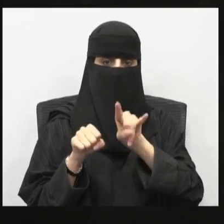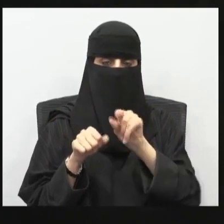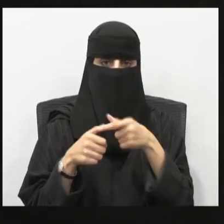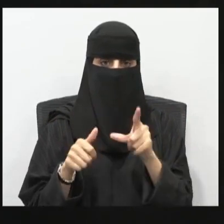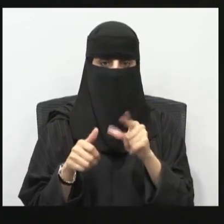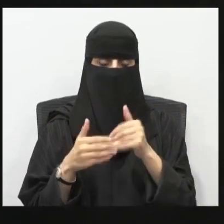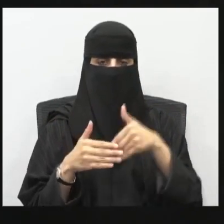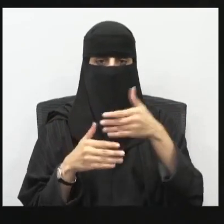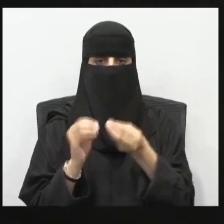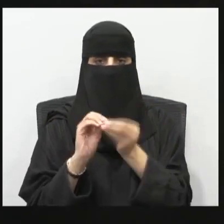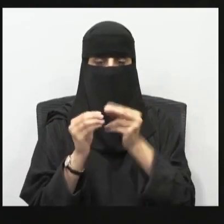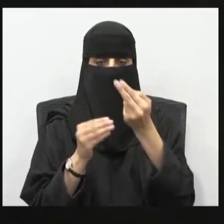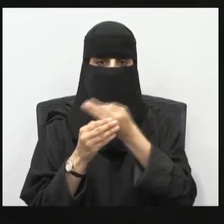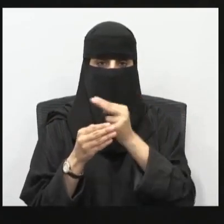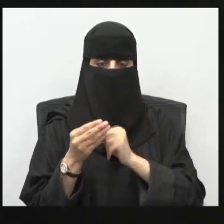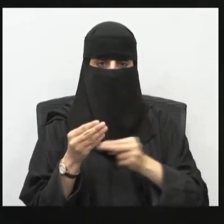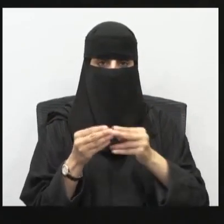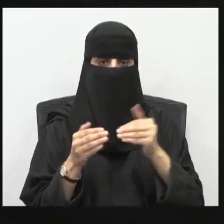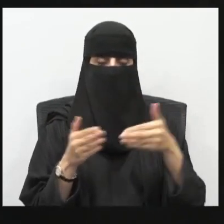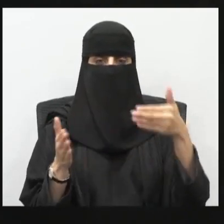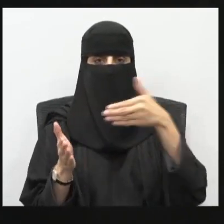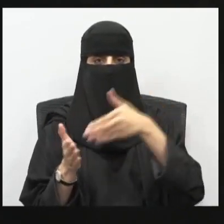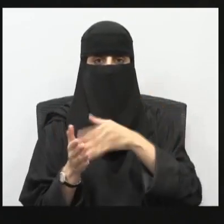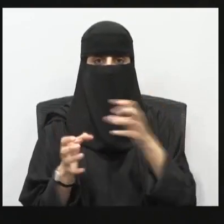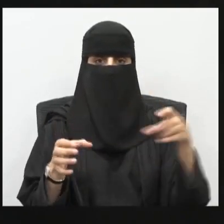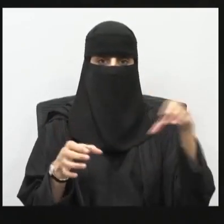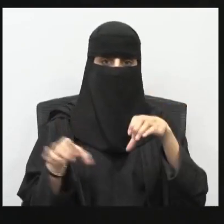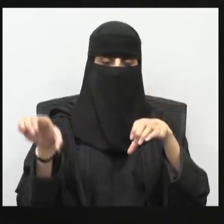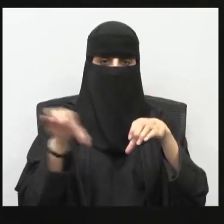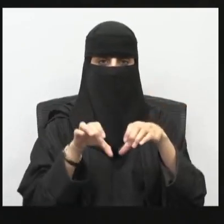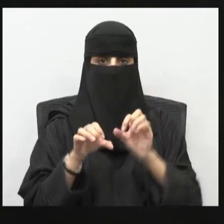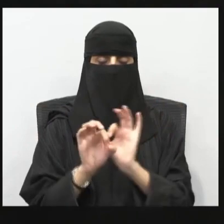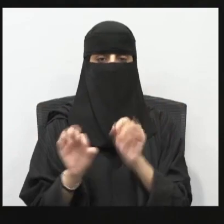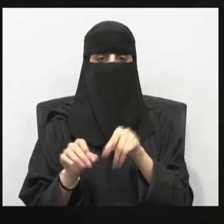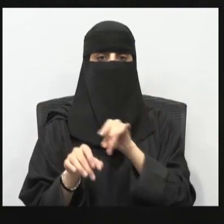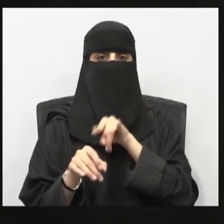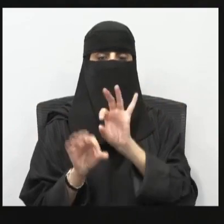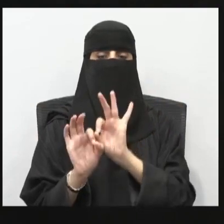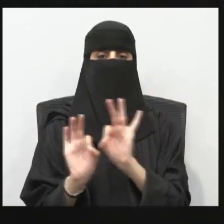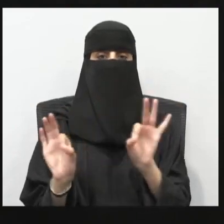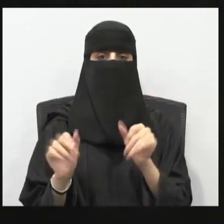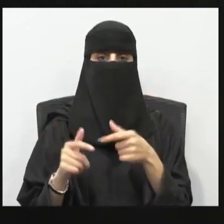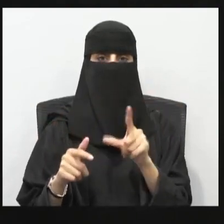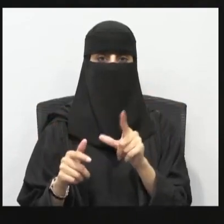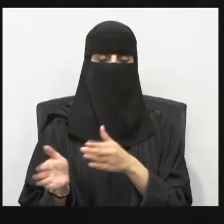في التلوين وركب الطائره واصبحت جاهزه